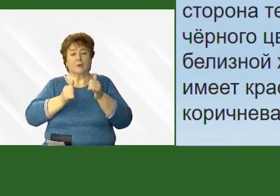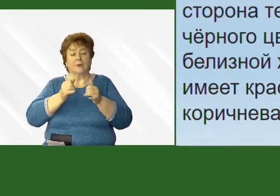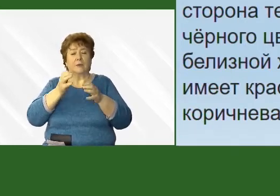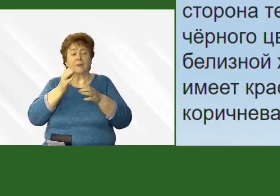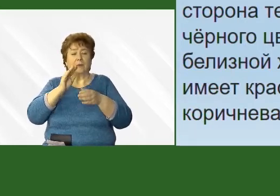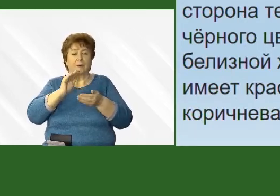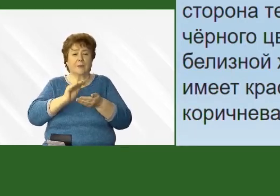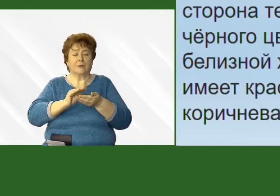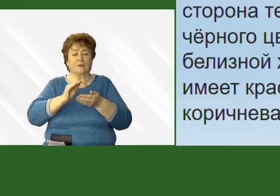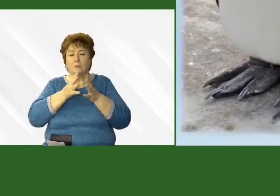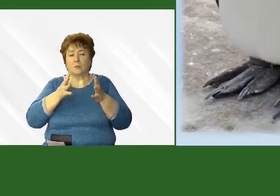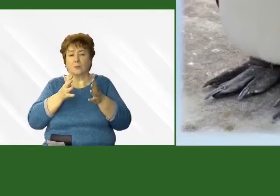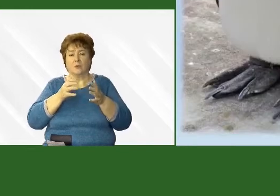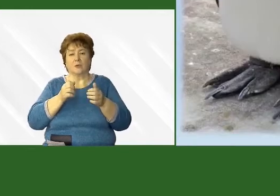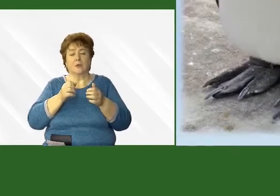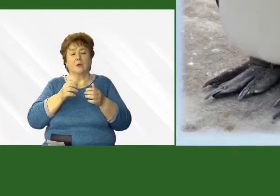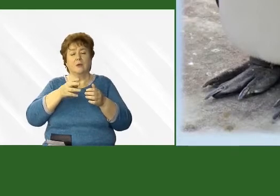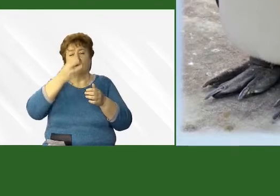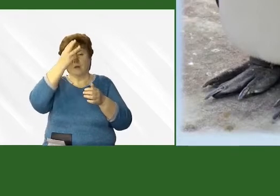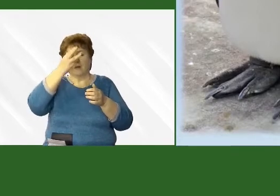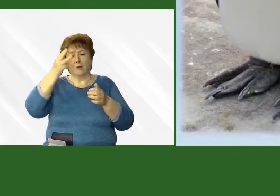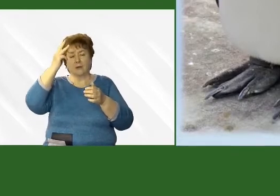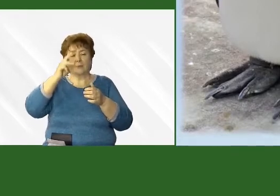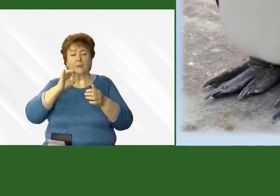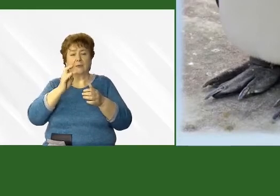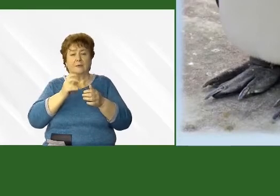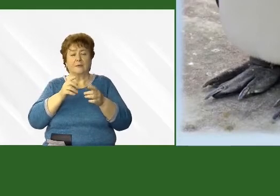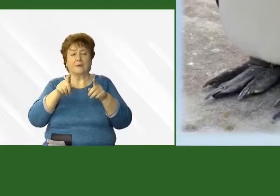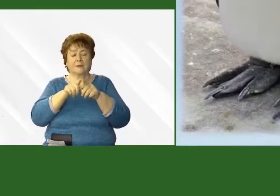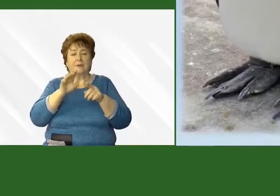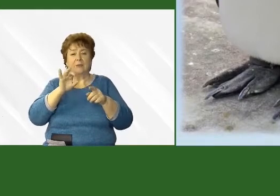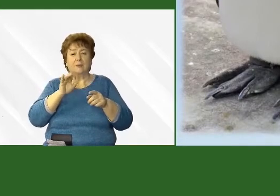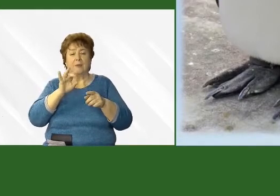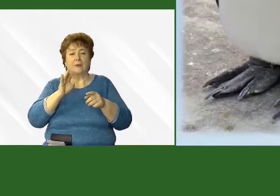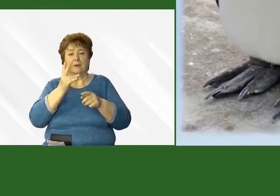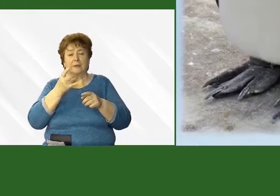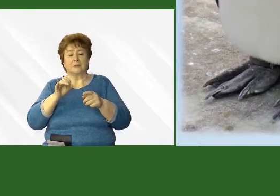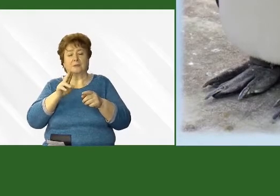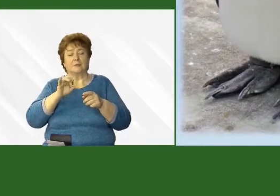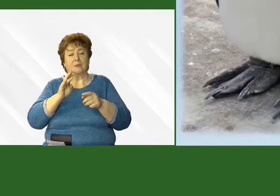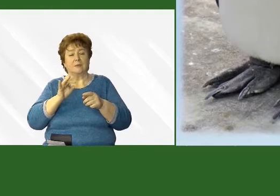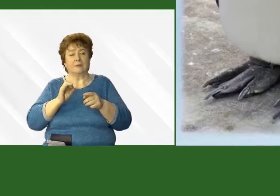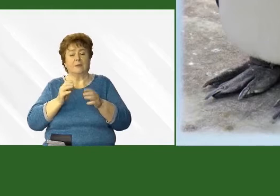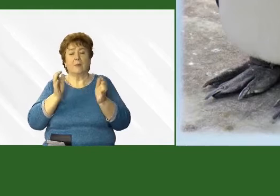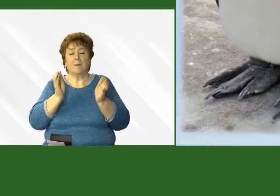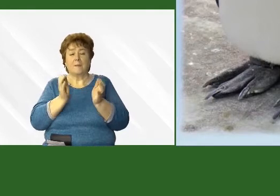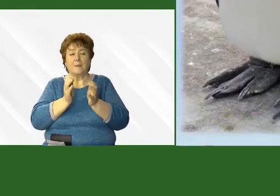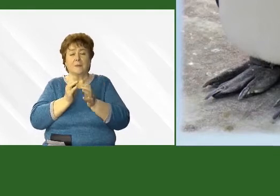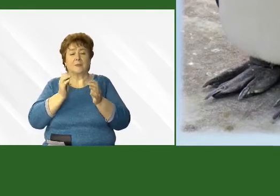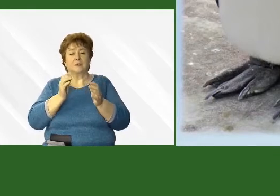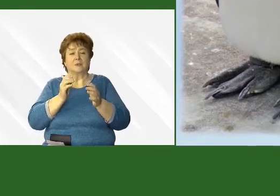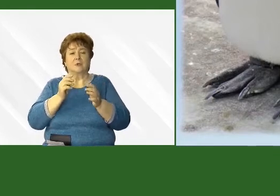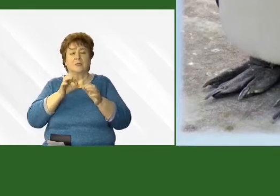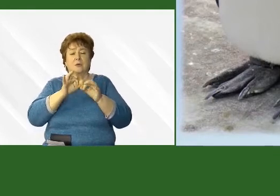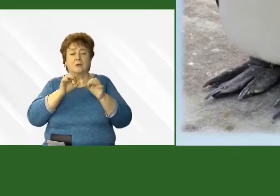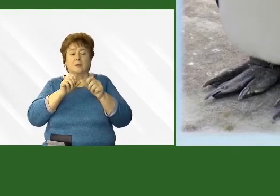ступней розового цвета. Королевский пингвин похож на императорского пингвина, но немного мельче его